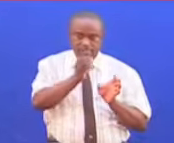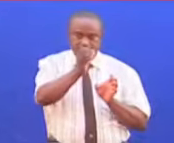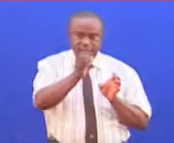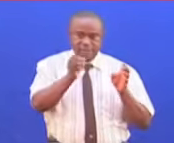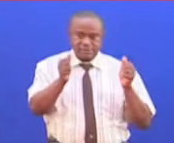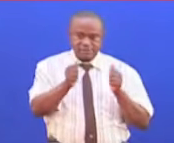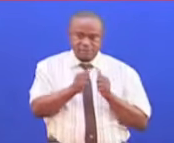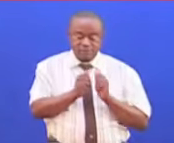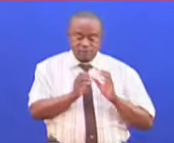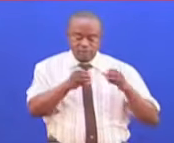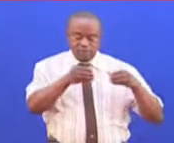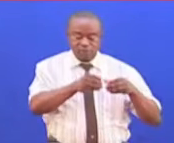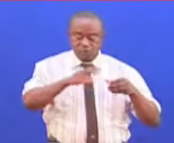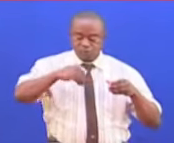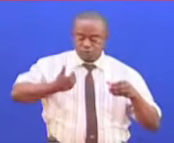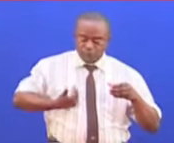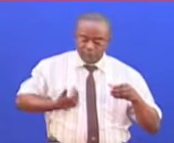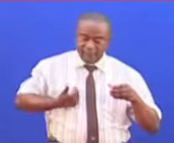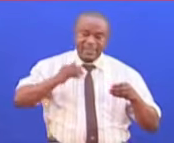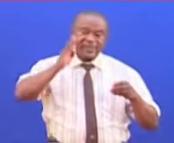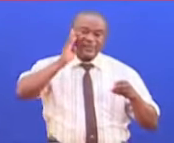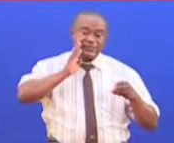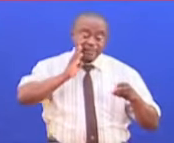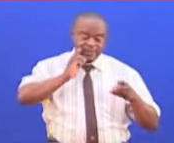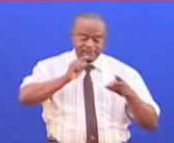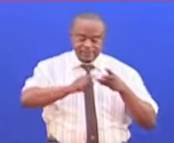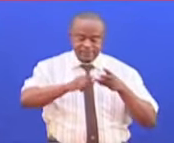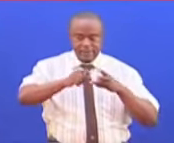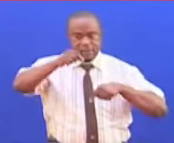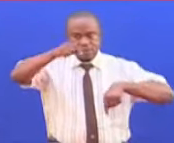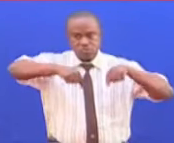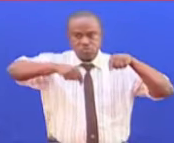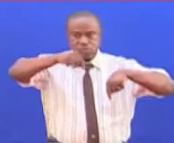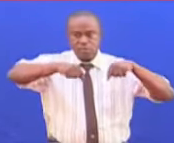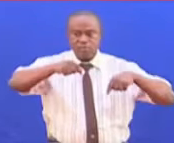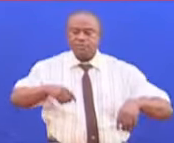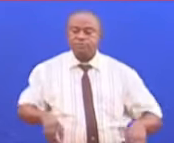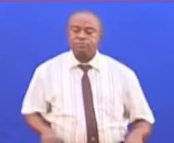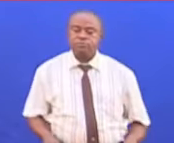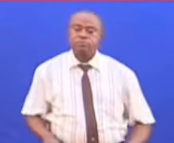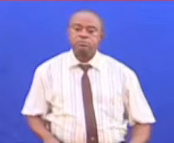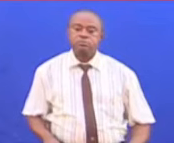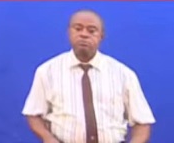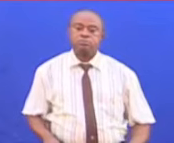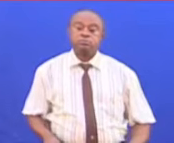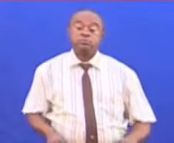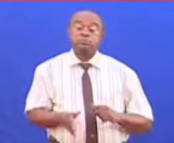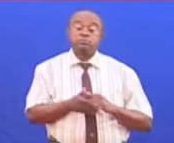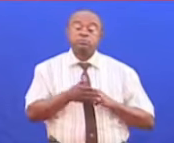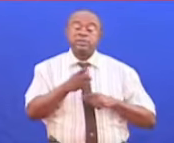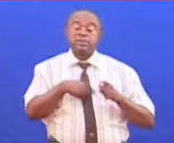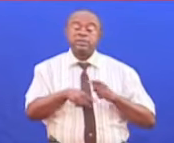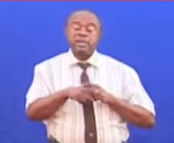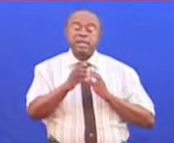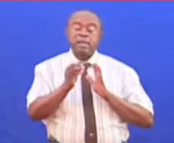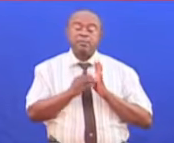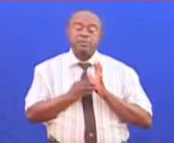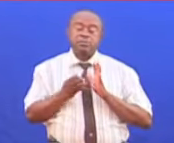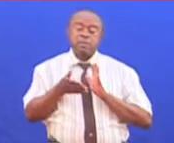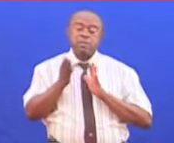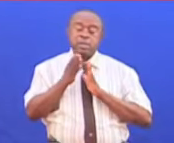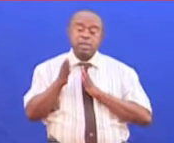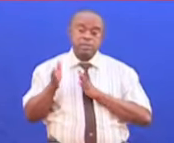vikundi vya Kina mama vij na watu wye emu katika hesu za mamaka Ya serik za mta ambo